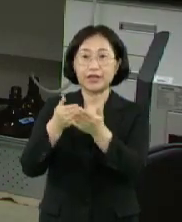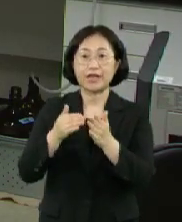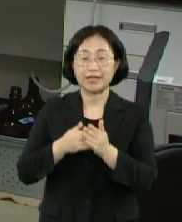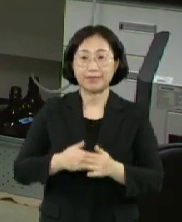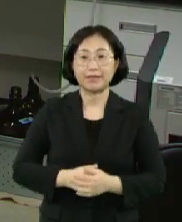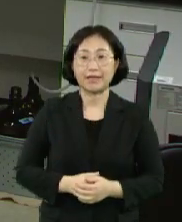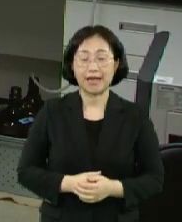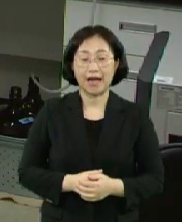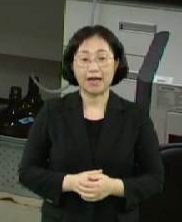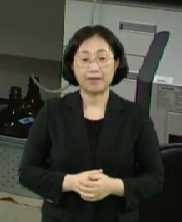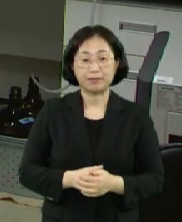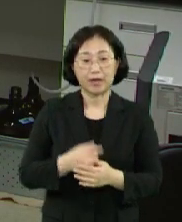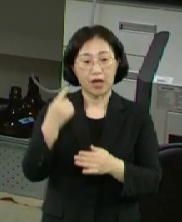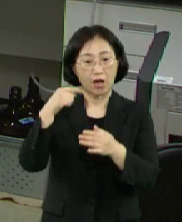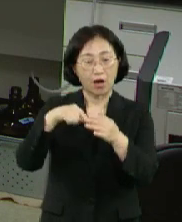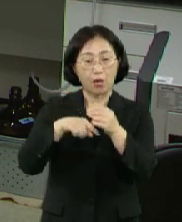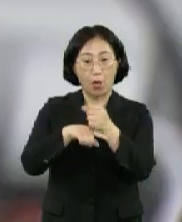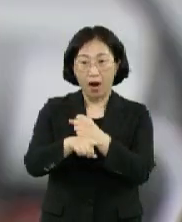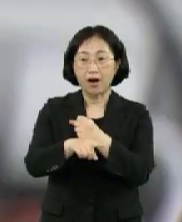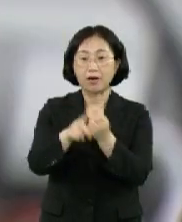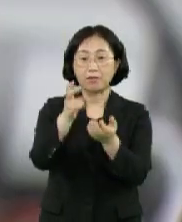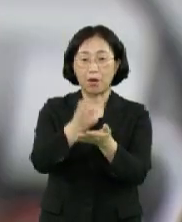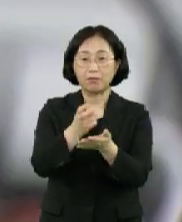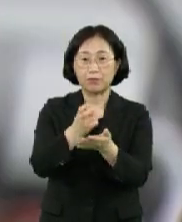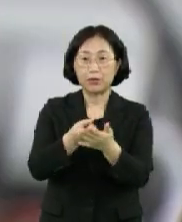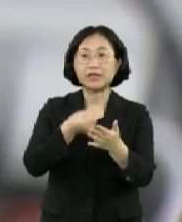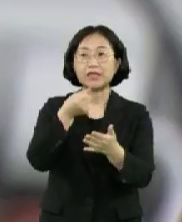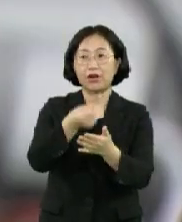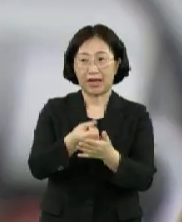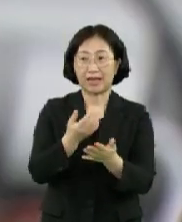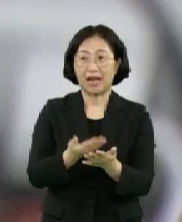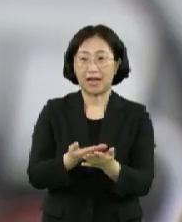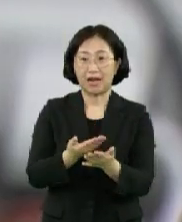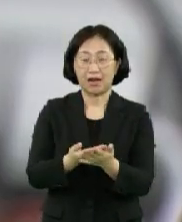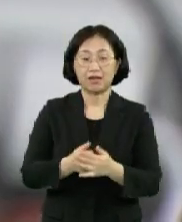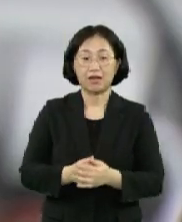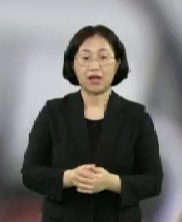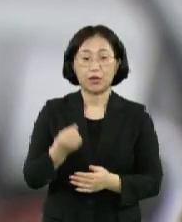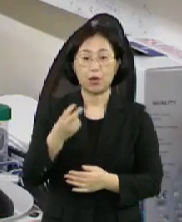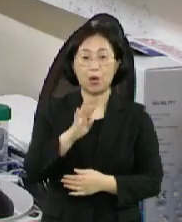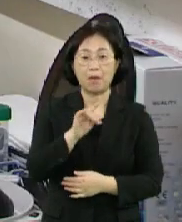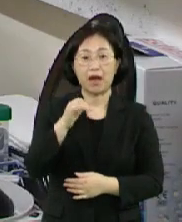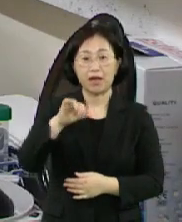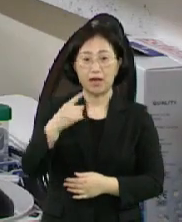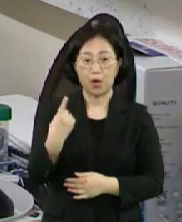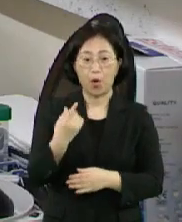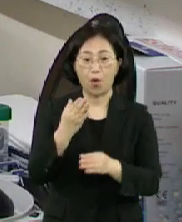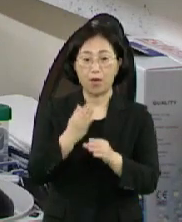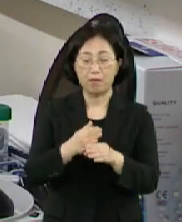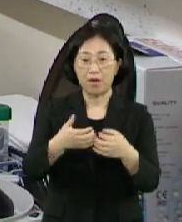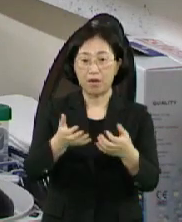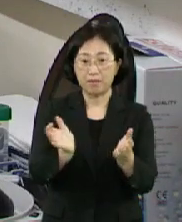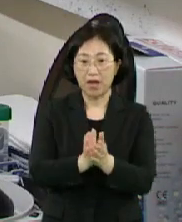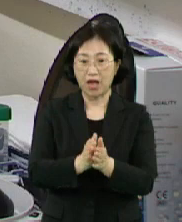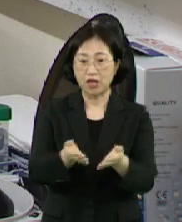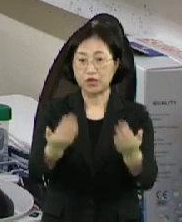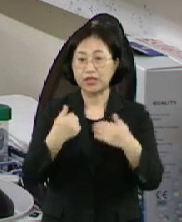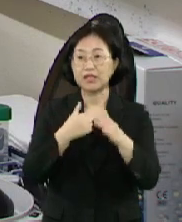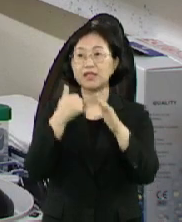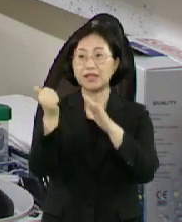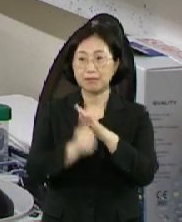제정으로 제도적 기반을 마련해 과학수도로 지정해달라는 겁니다. 또 바이오 랩허브 유치 실패를 극복하기